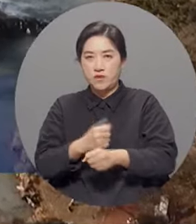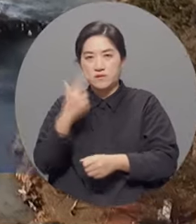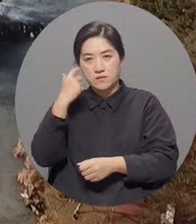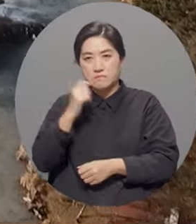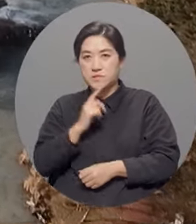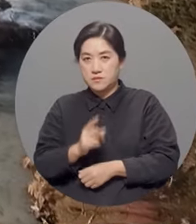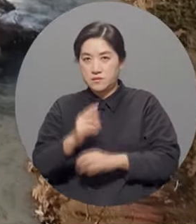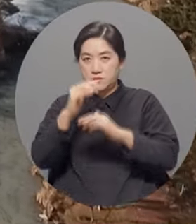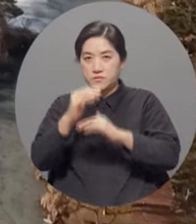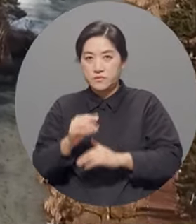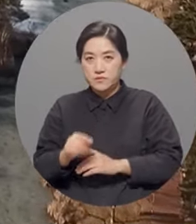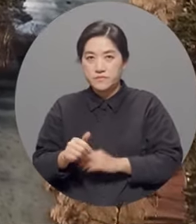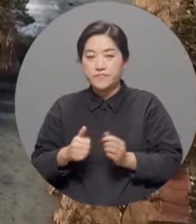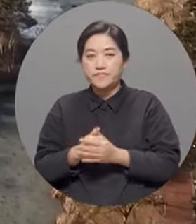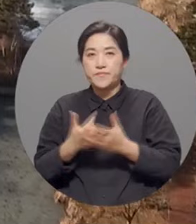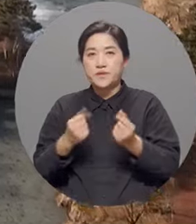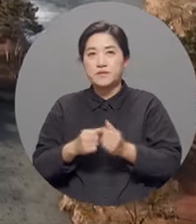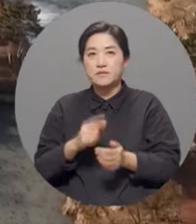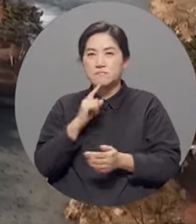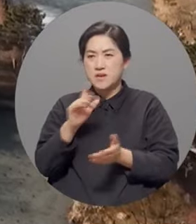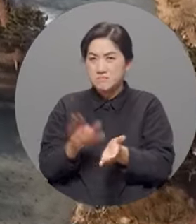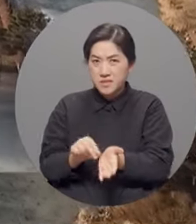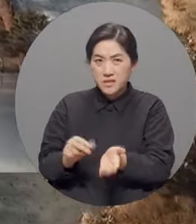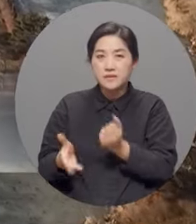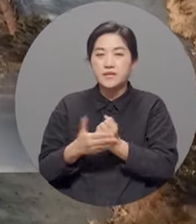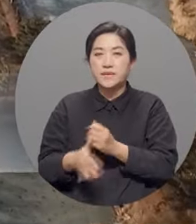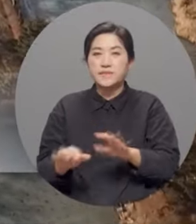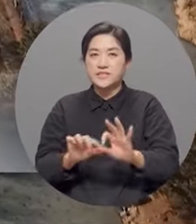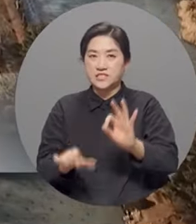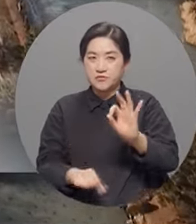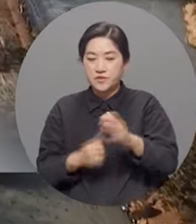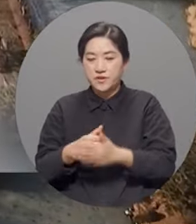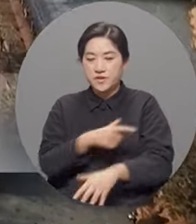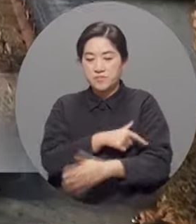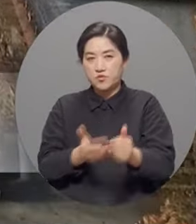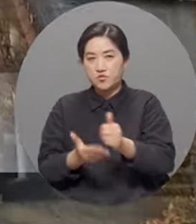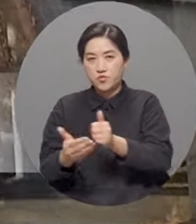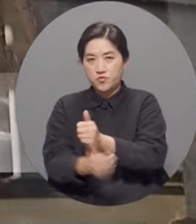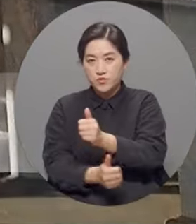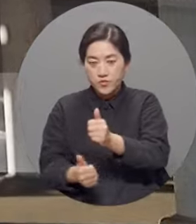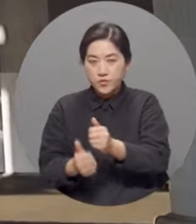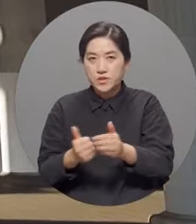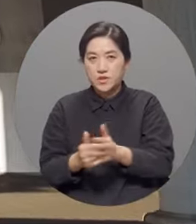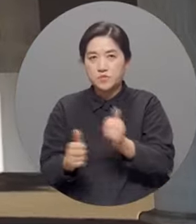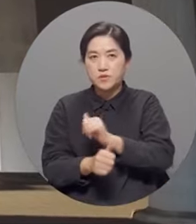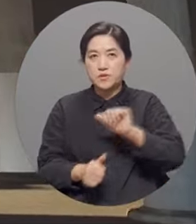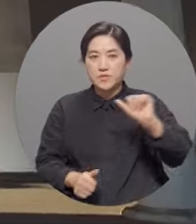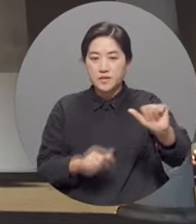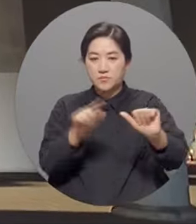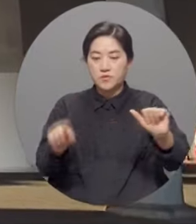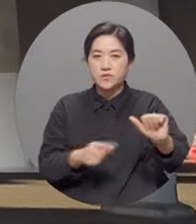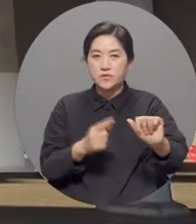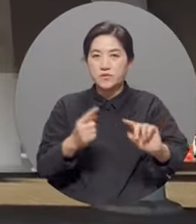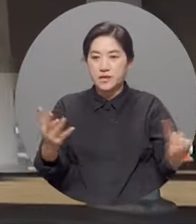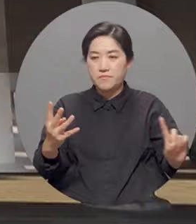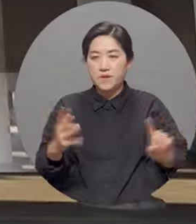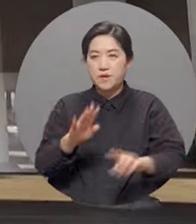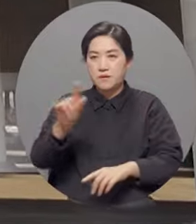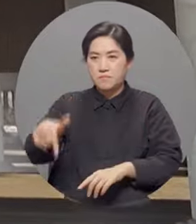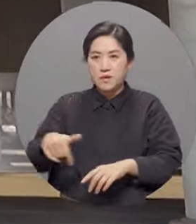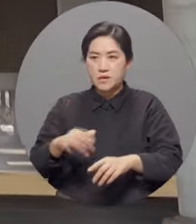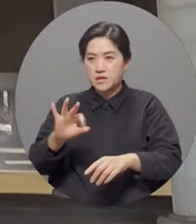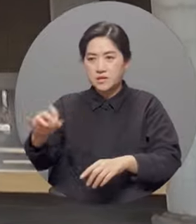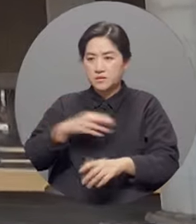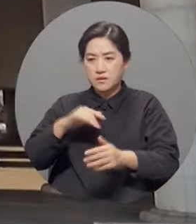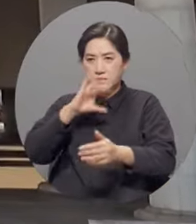운영되었다. 이 같은 논란으로 지난해 10월 열린 임원 추천위원회에선 위원 5명 중 4명이 박 소장의